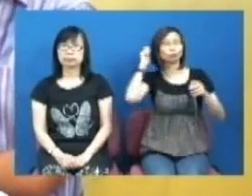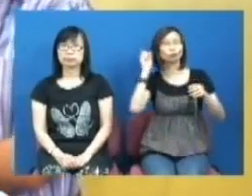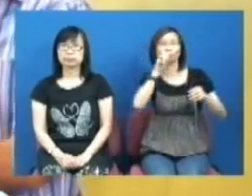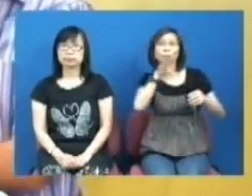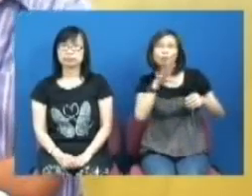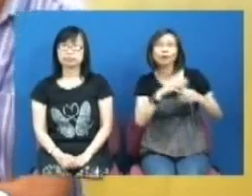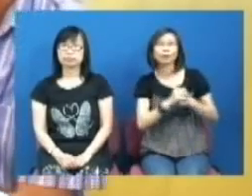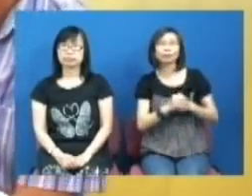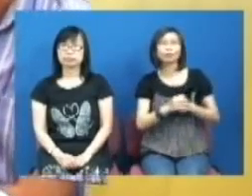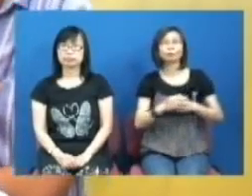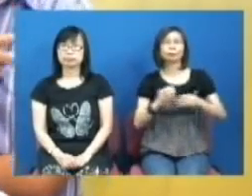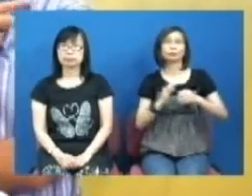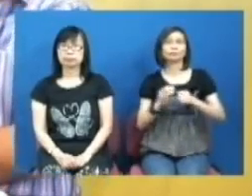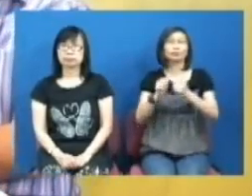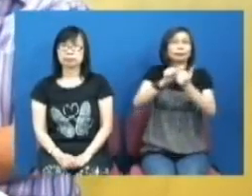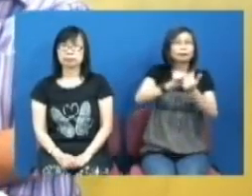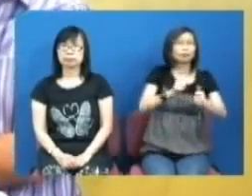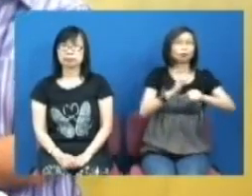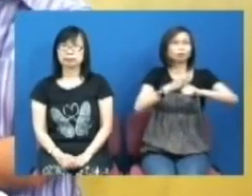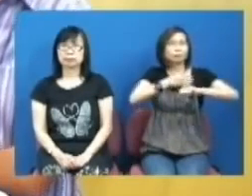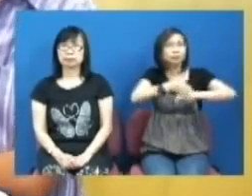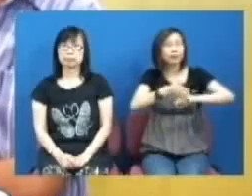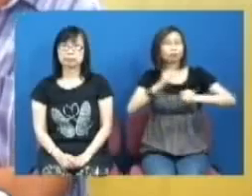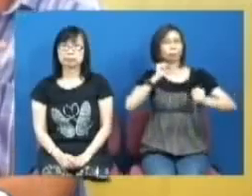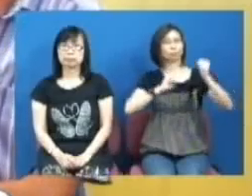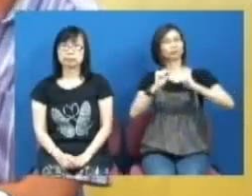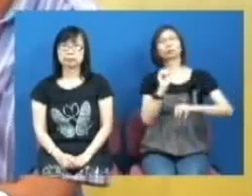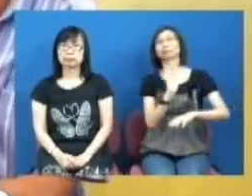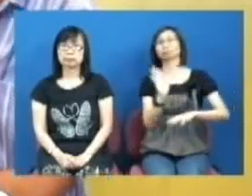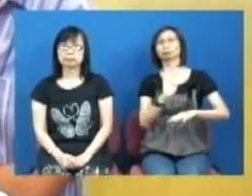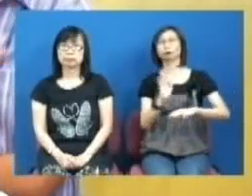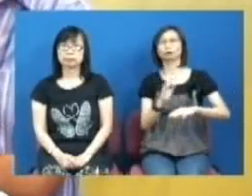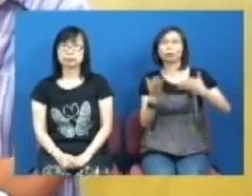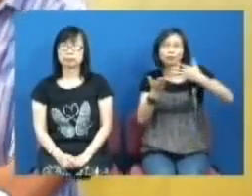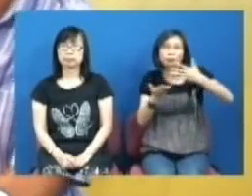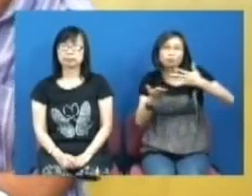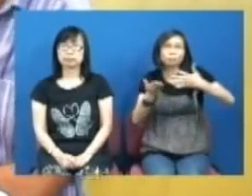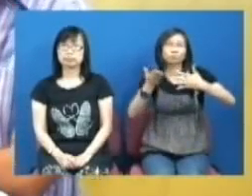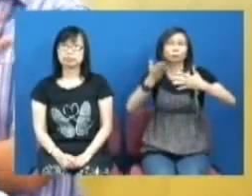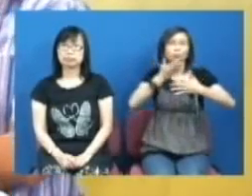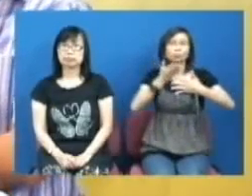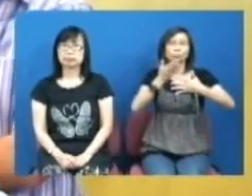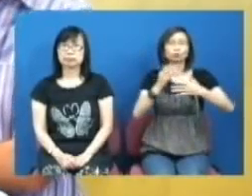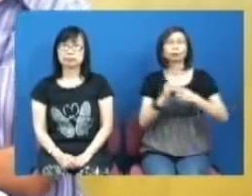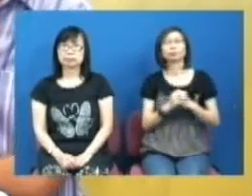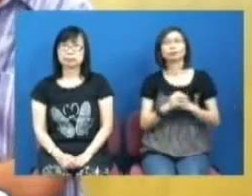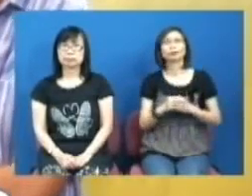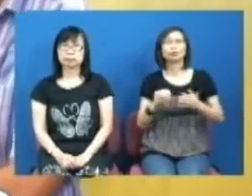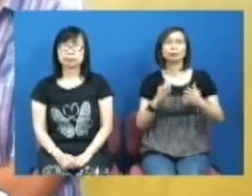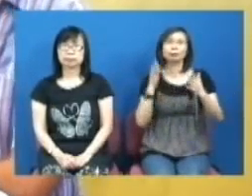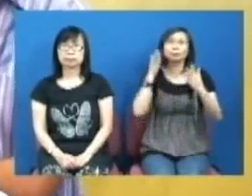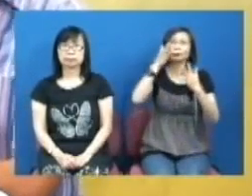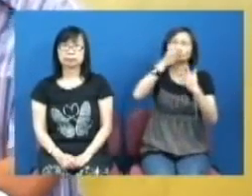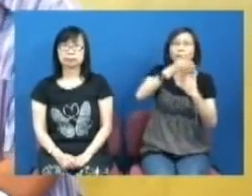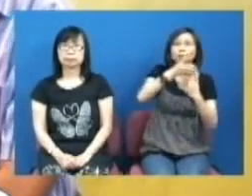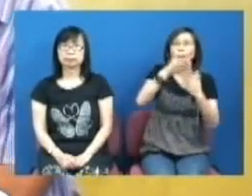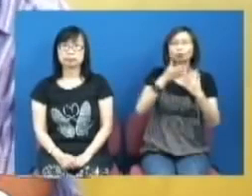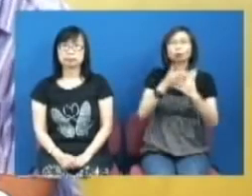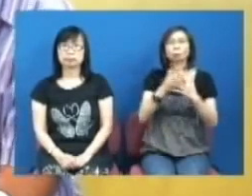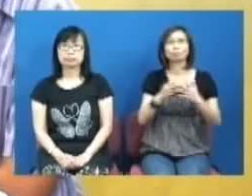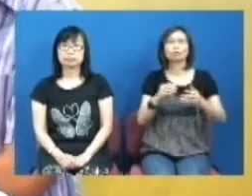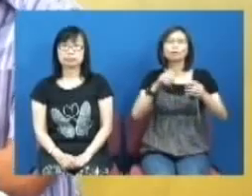靠社會運動，我哋唔會再靠一個由下而上嘅一個形式去到反倒退，只能夠就係透過議會、透過議席、透過